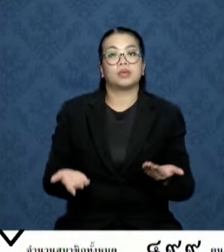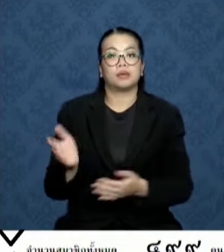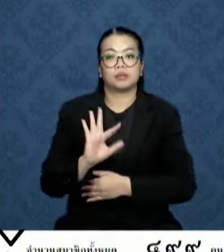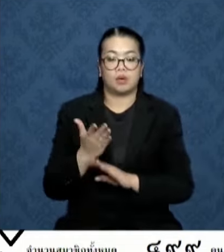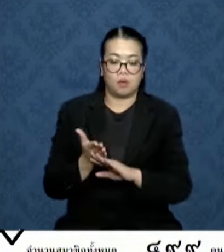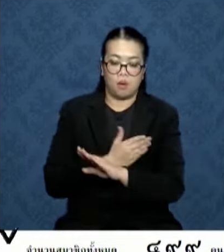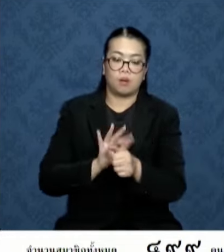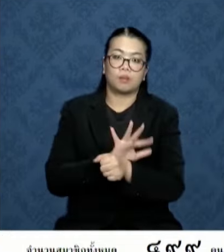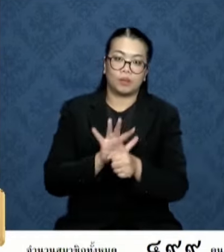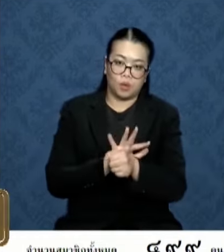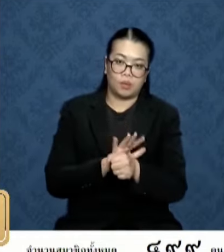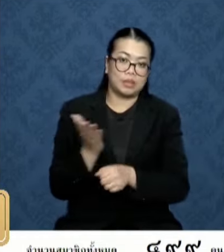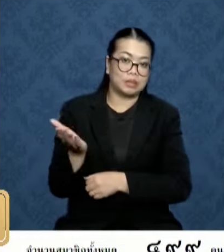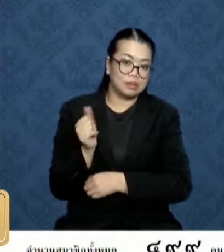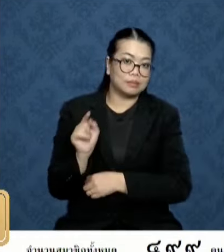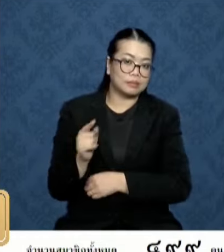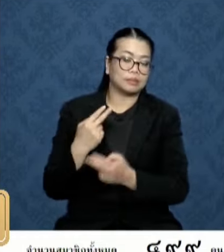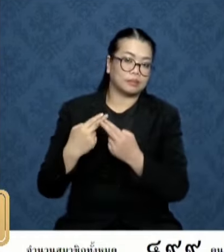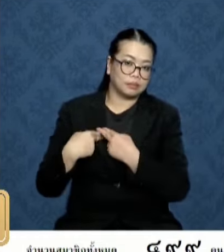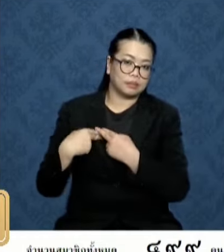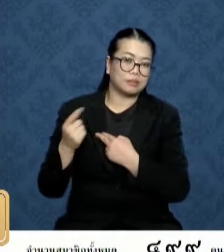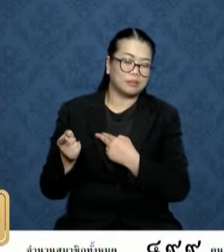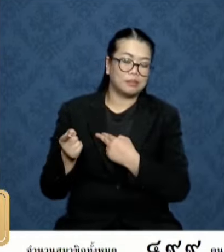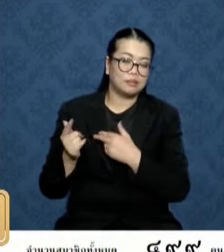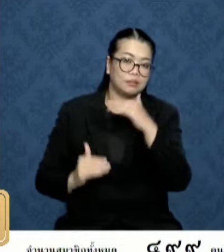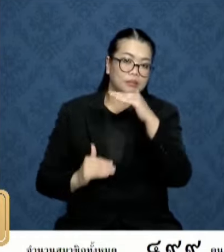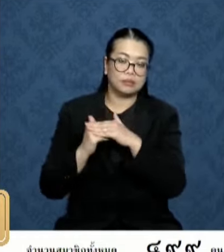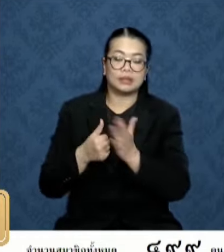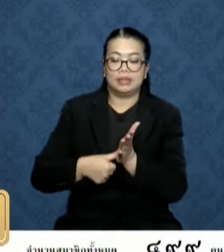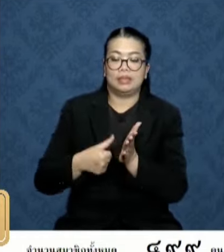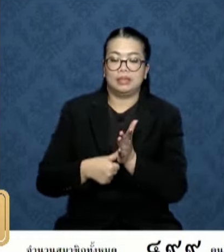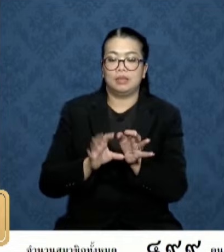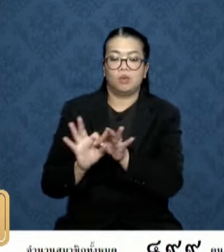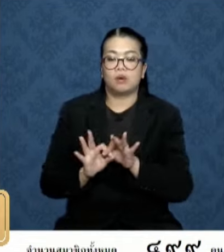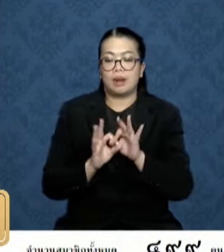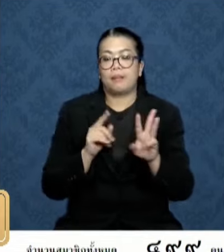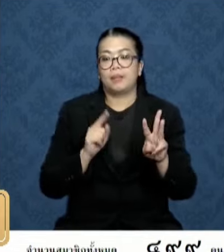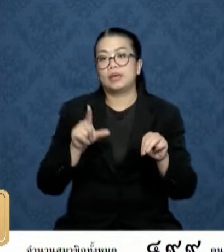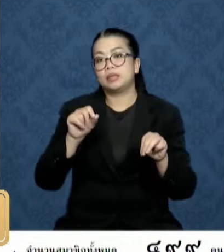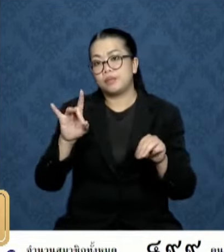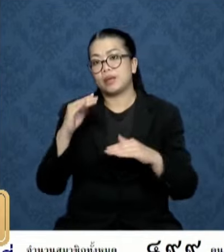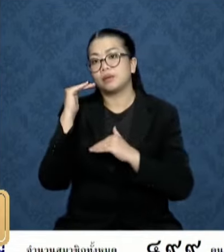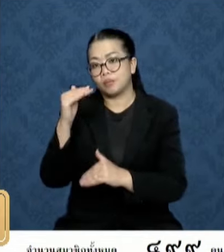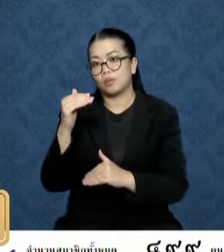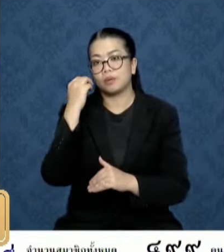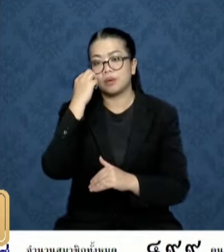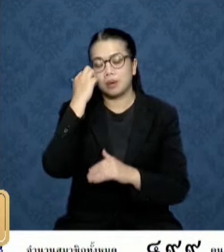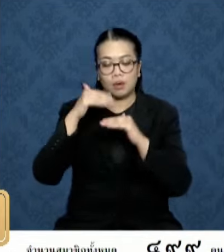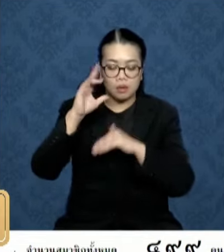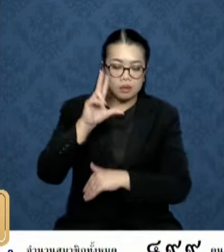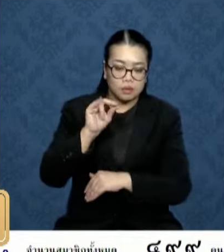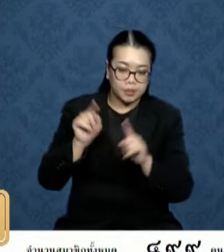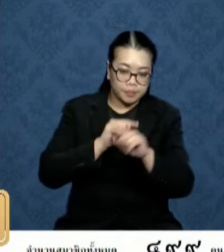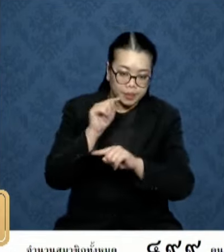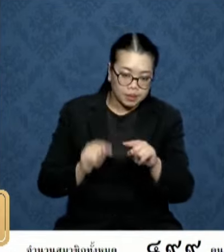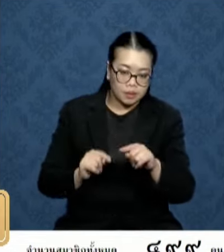อนช่วงโครวิดfincarnateเพดาณ ของาละ นี่ ภก พัธ มาตา 28 น นะครั ไดถกกำหนดไว้ ไมใหเกิน 30%